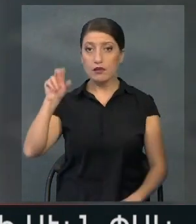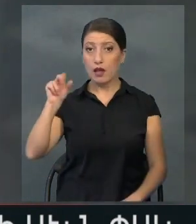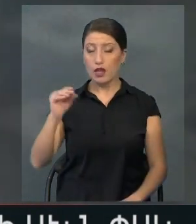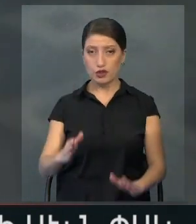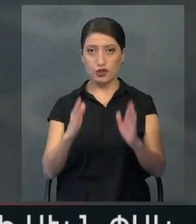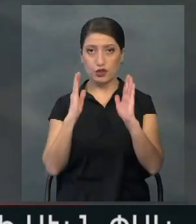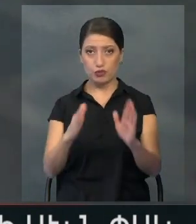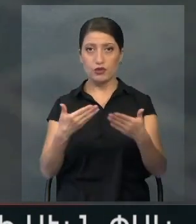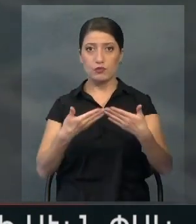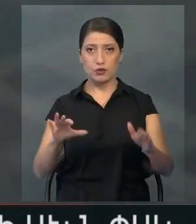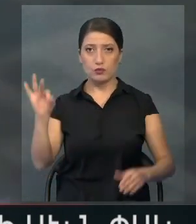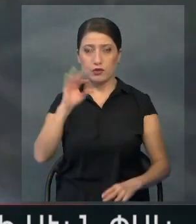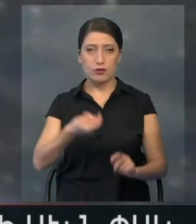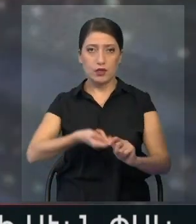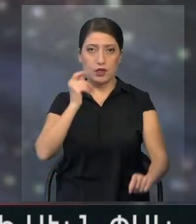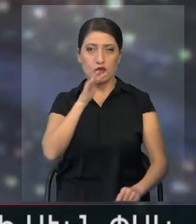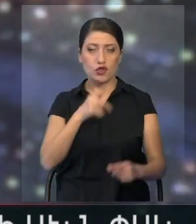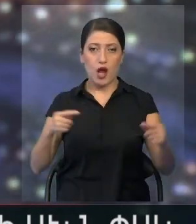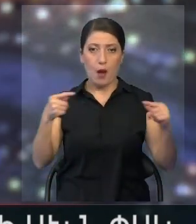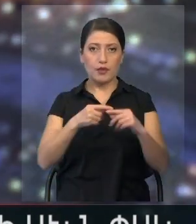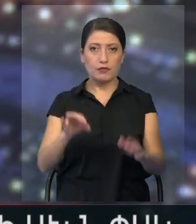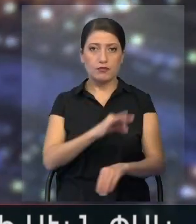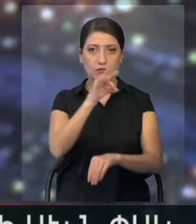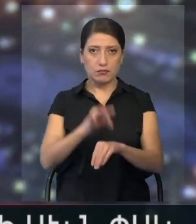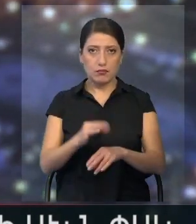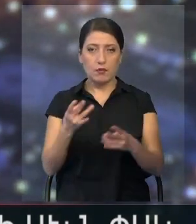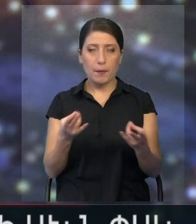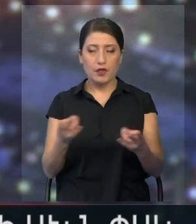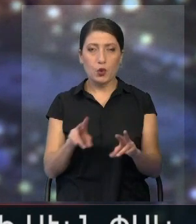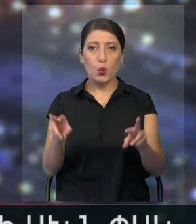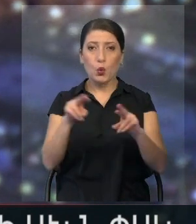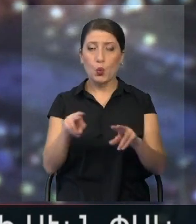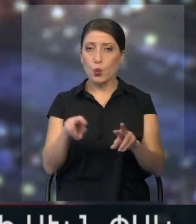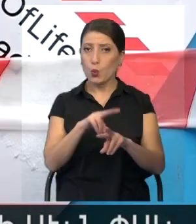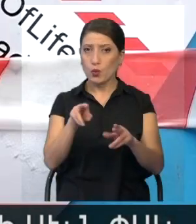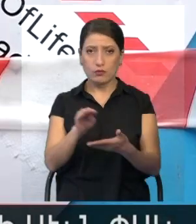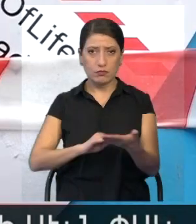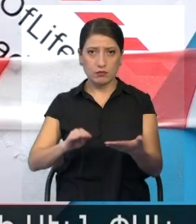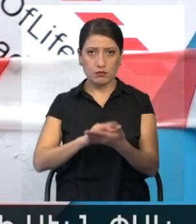միջանցքի բացումից հետո երկարաժամկետ երաշխիքներ են պետք, որ նույն սցենարը չի կրկնվի։